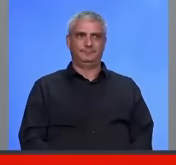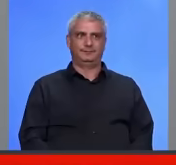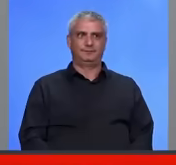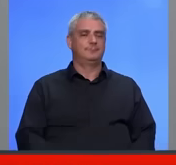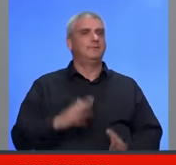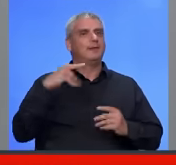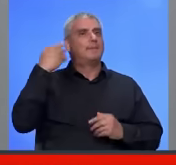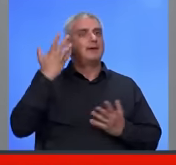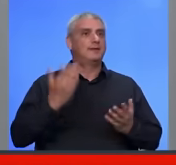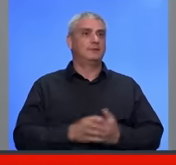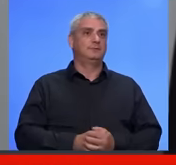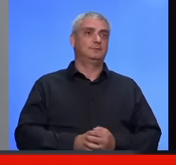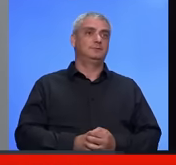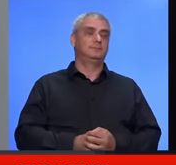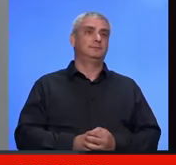יהיה?